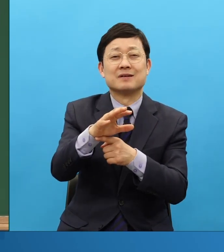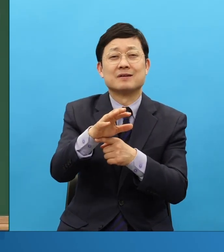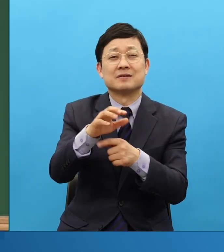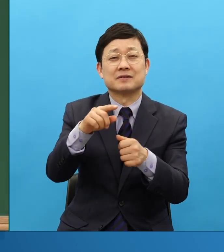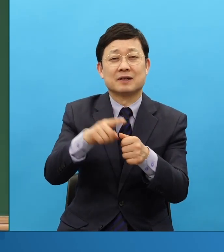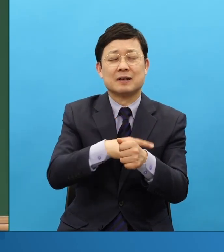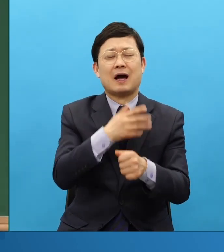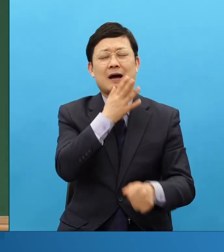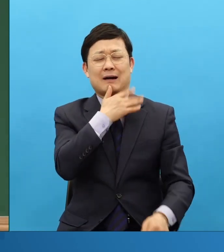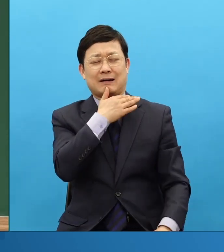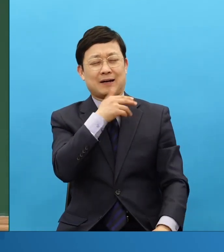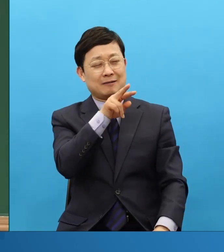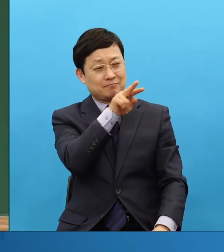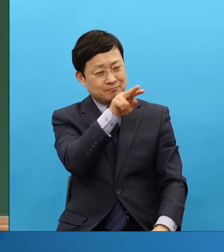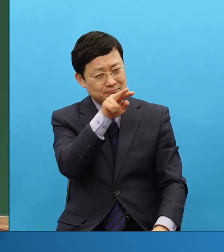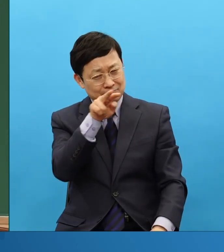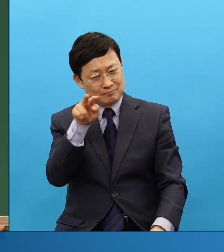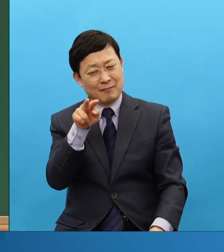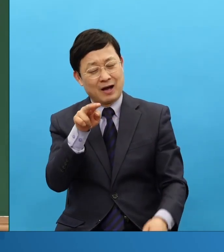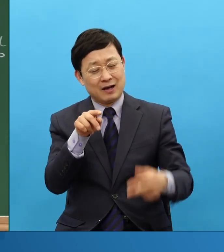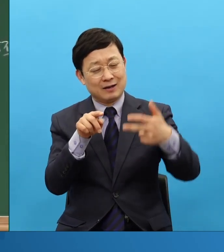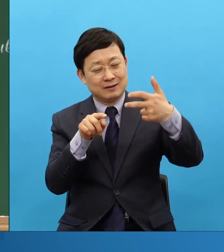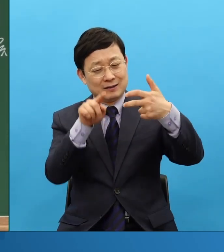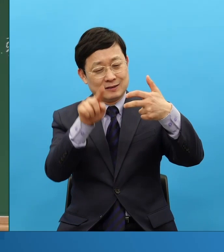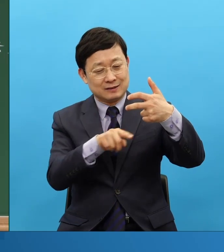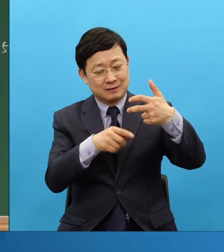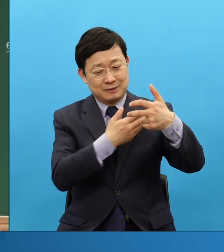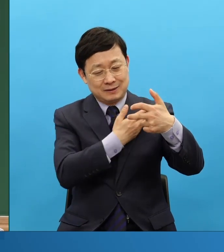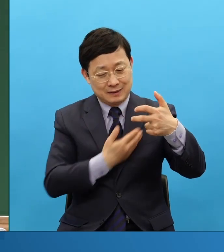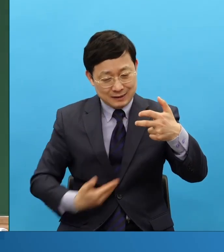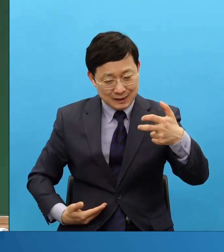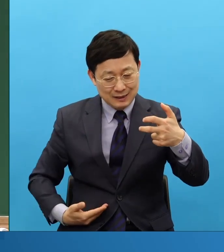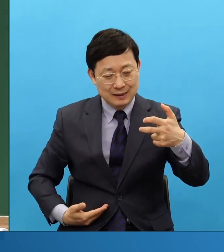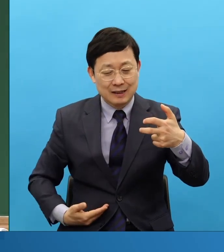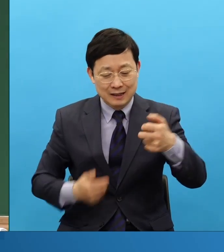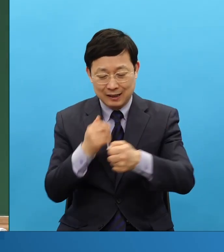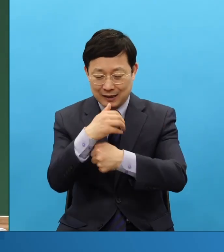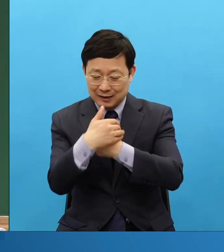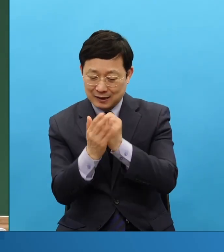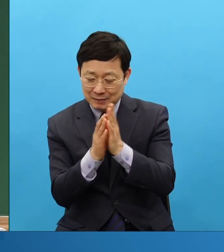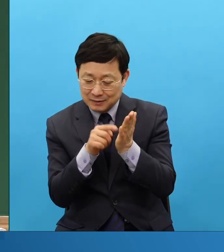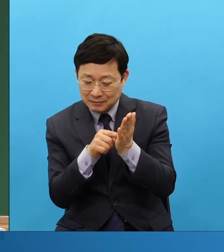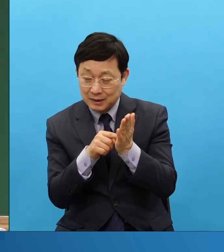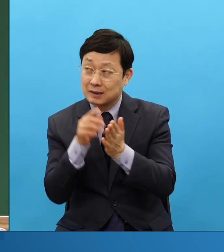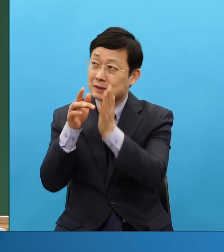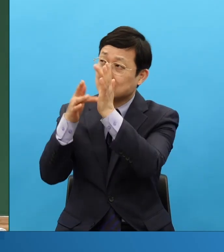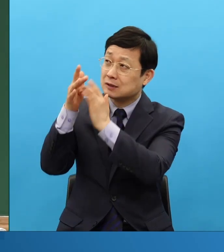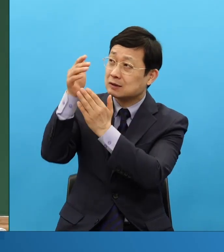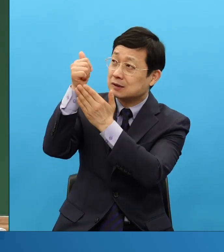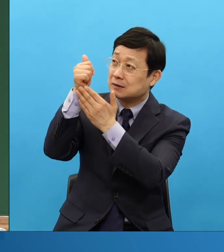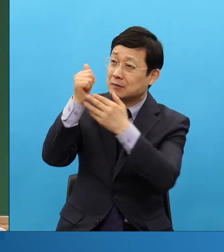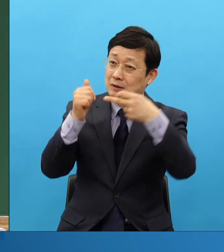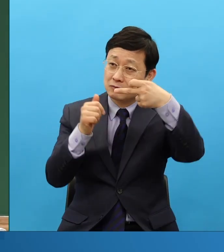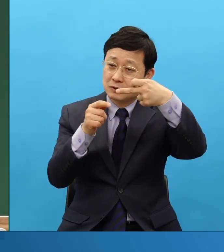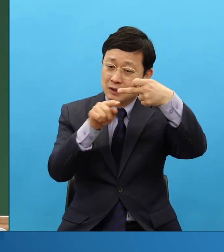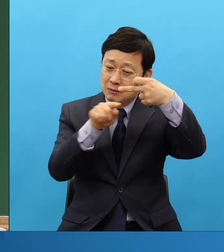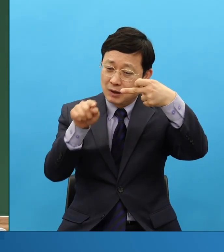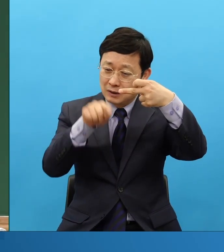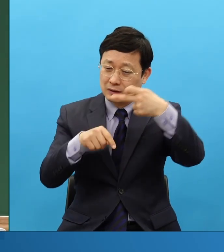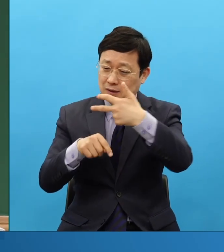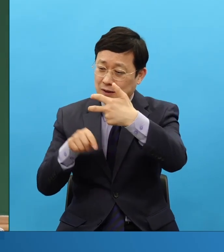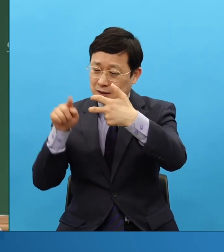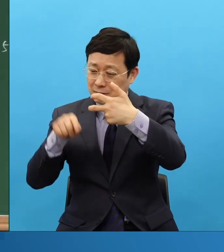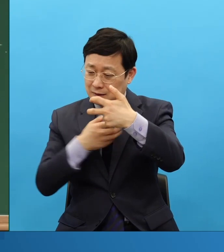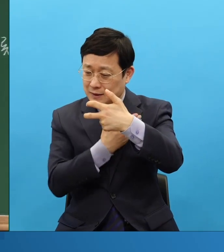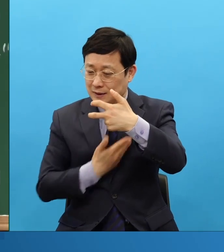아 어째서 70인이라는 단어가 성경에 나오는데 예수님은 그걸 남겨놓고 가시는가? Now, if you